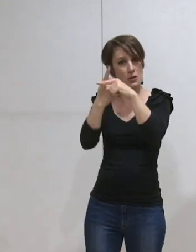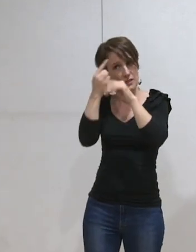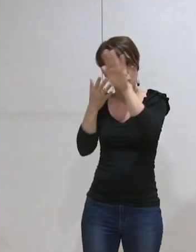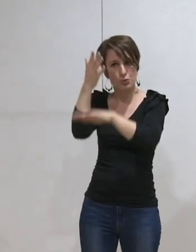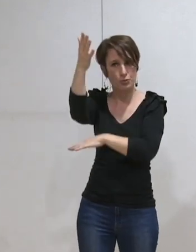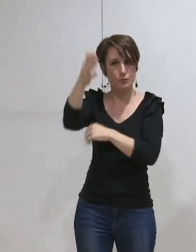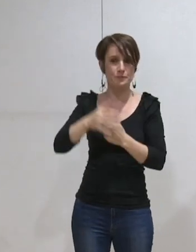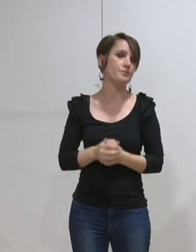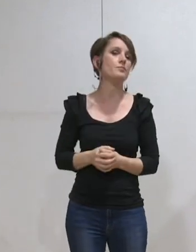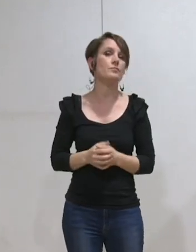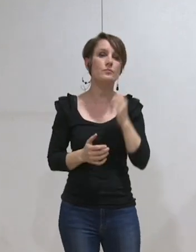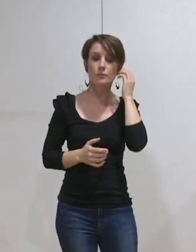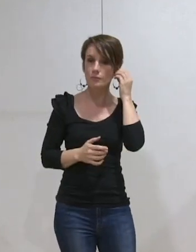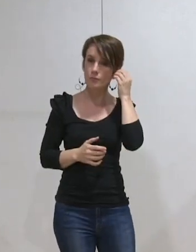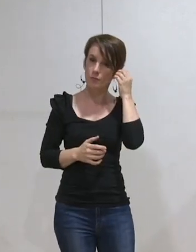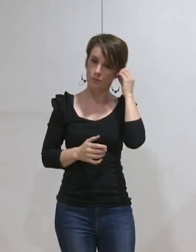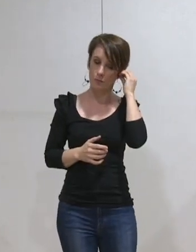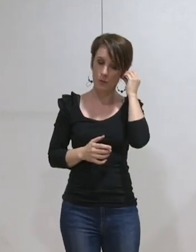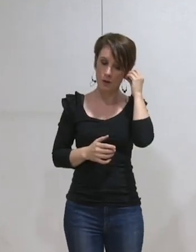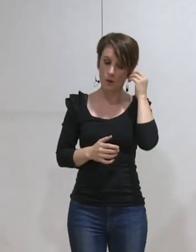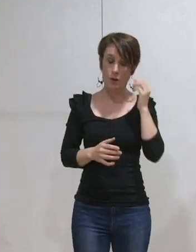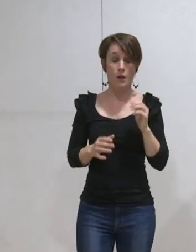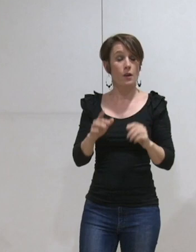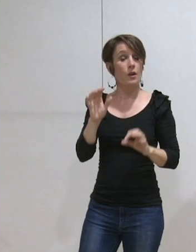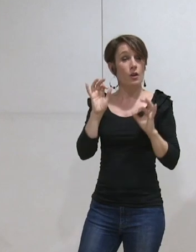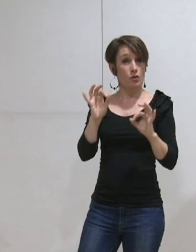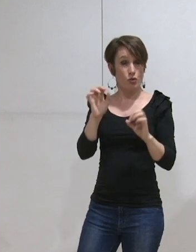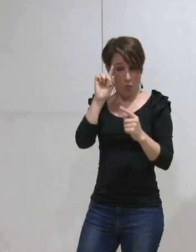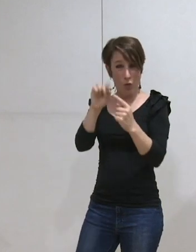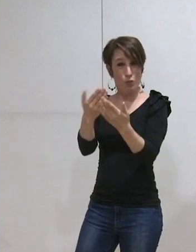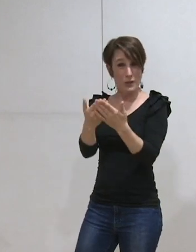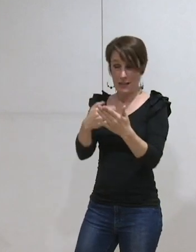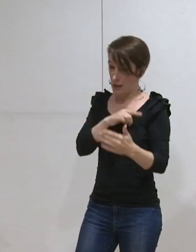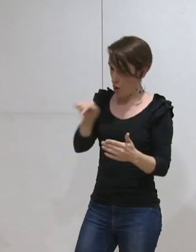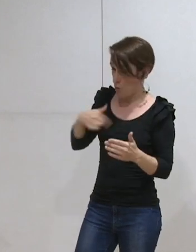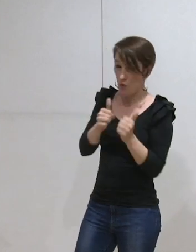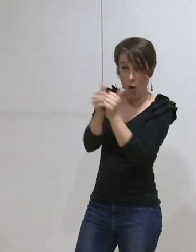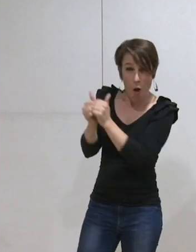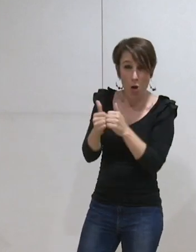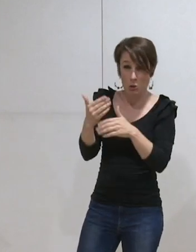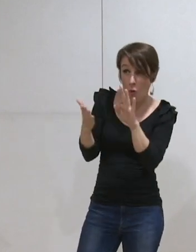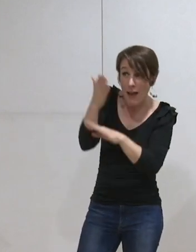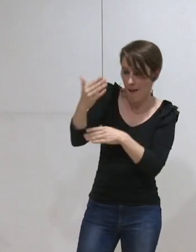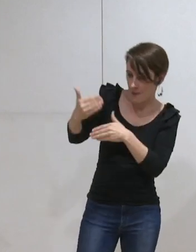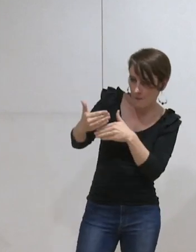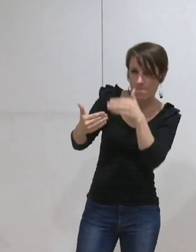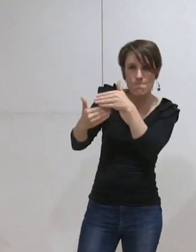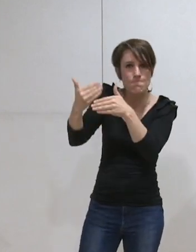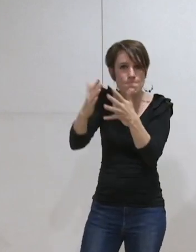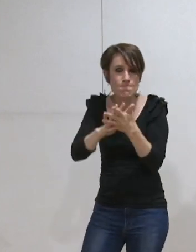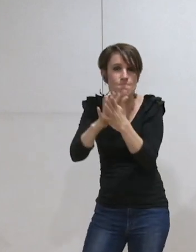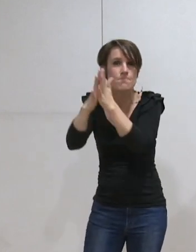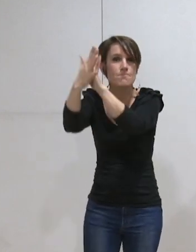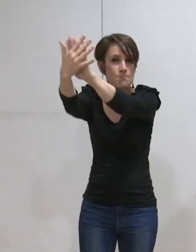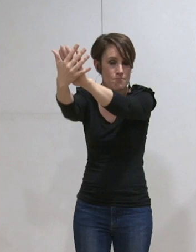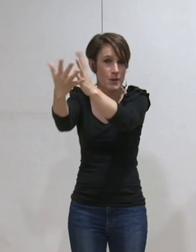bien sous ce signe tracer des perspectives collectives pour l'avenir que nous agissons au quotidien l'illustration